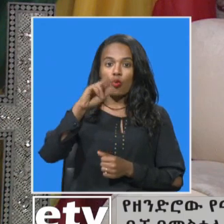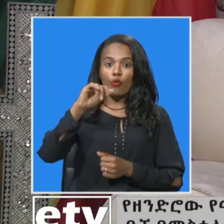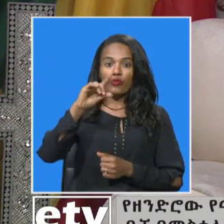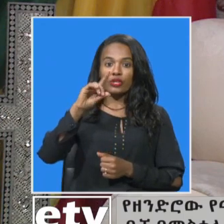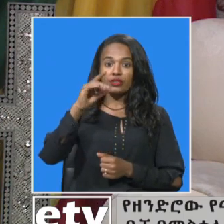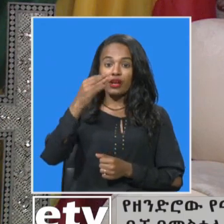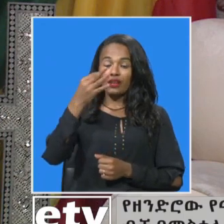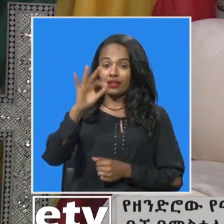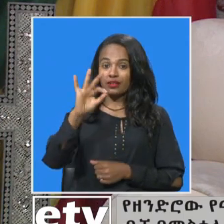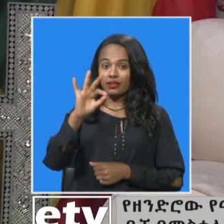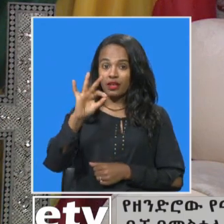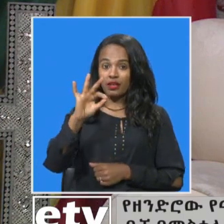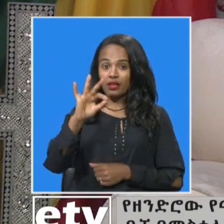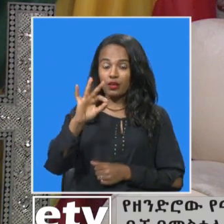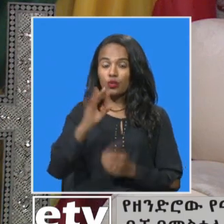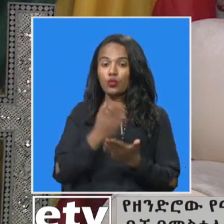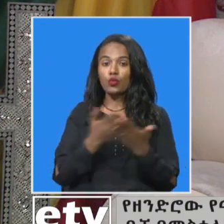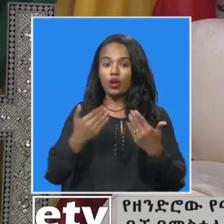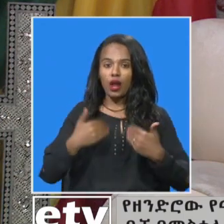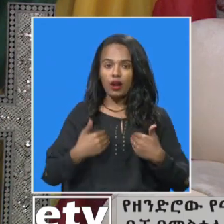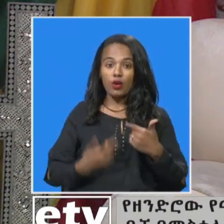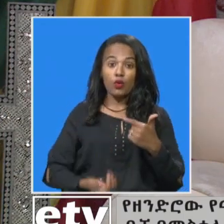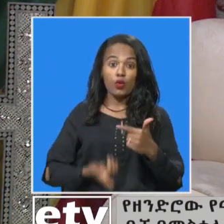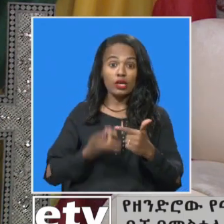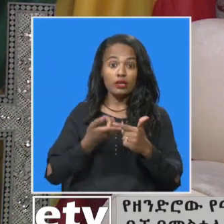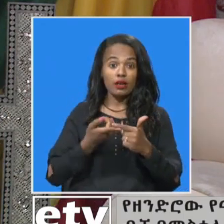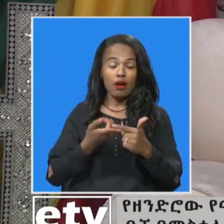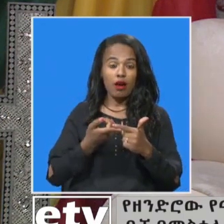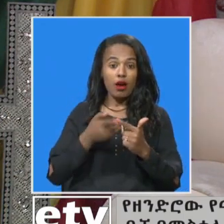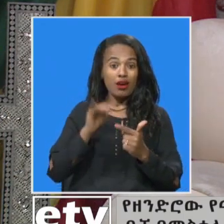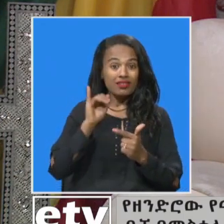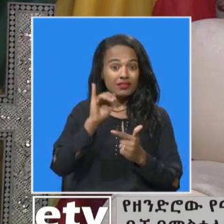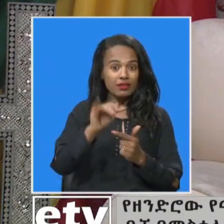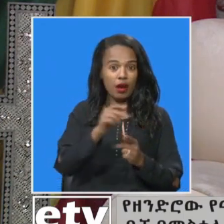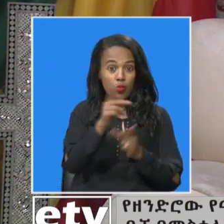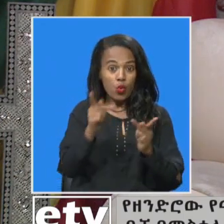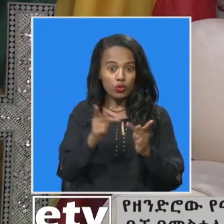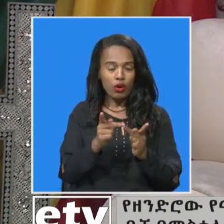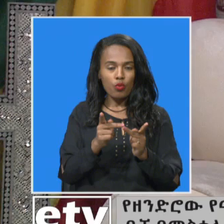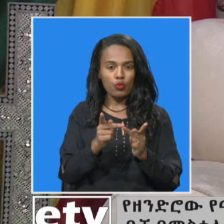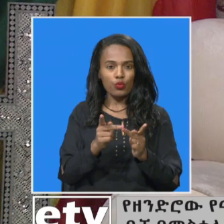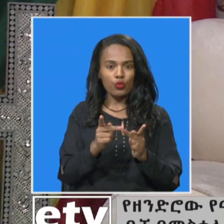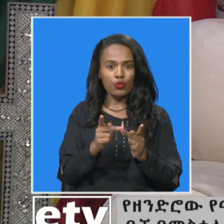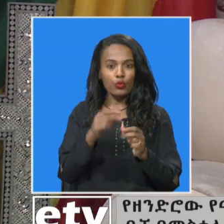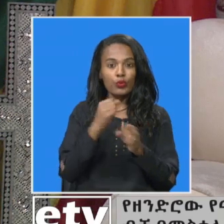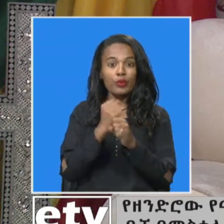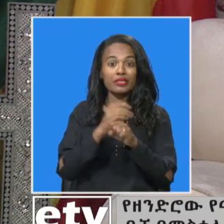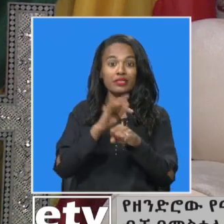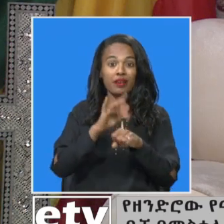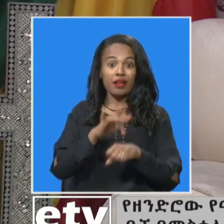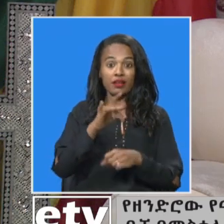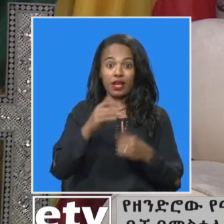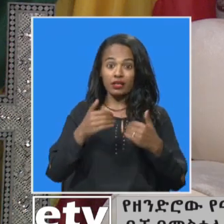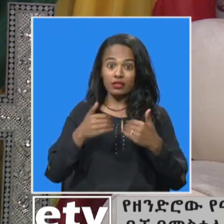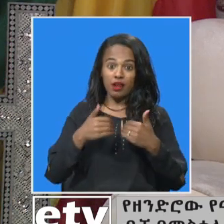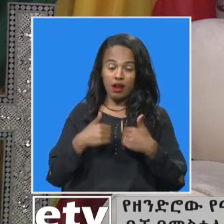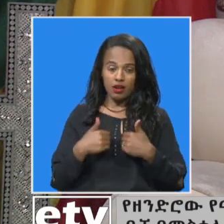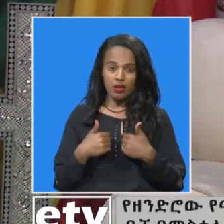የኮቪድ-19 ጉዳይ አለ፣ ሁለተኛ ደግሞ ቦታውም በመሰራት ላይ